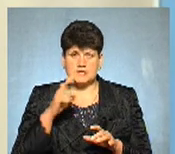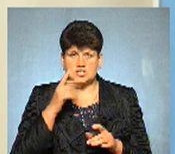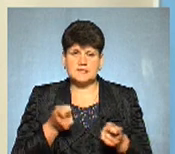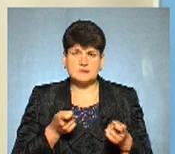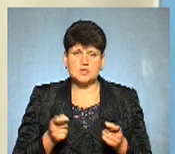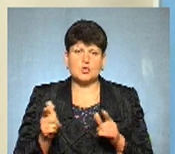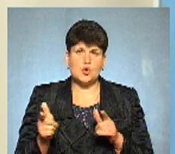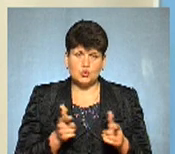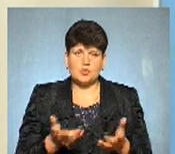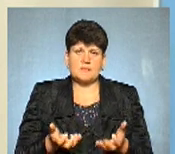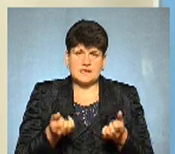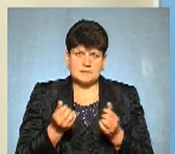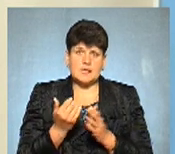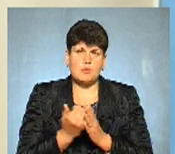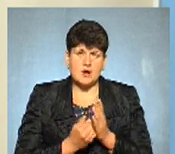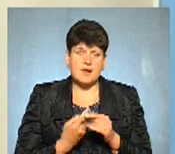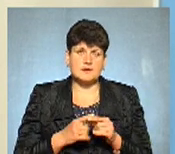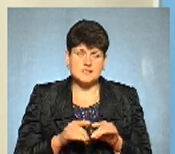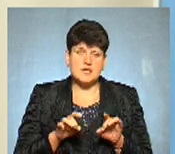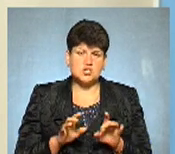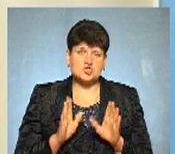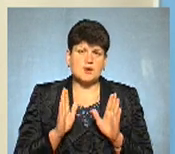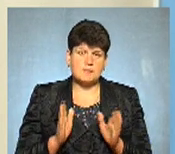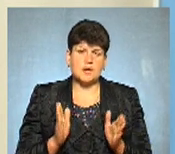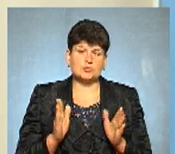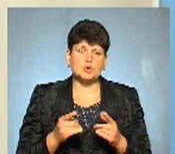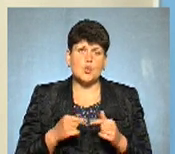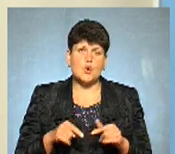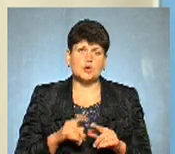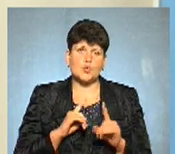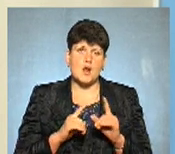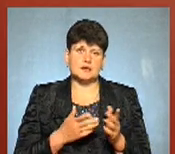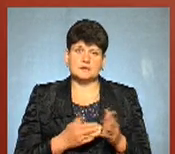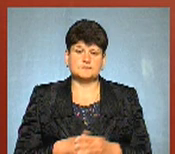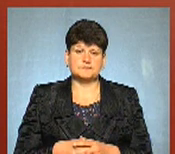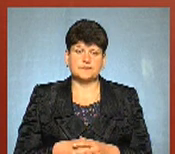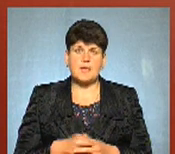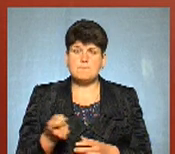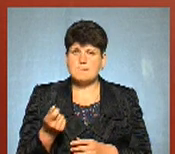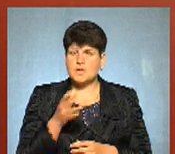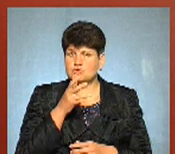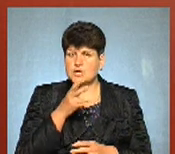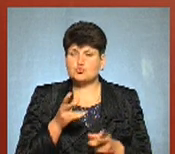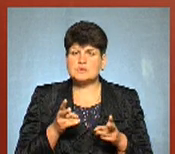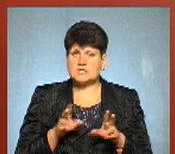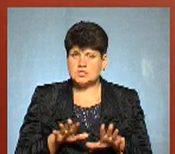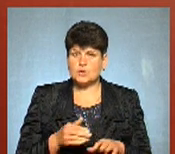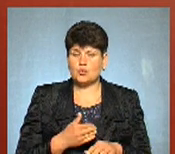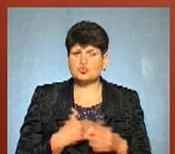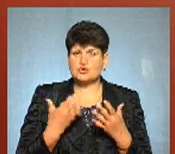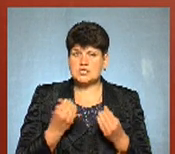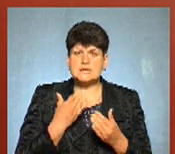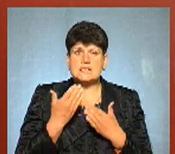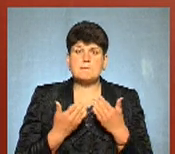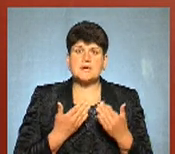вийти навіть з розробкою, тільки це відповідне рішення має бути вже теж органом ради. Мало часу нас залишається. Хочу ще вас все-таки